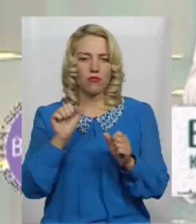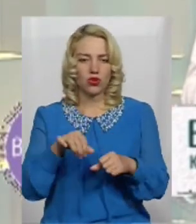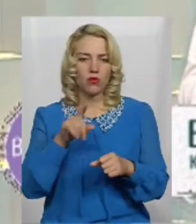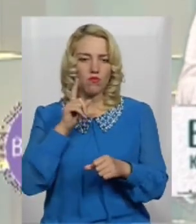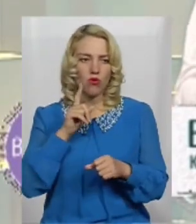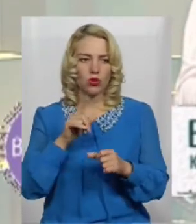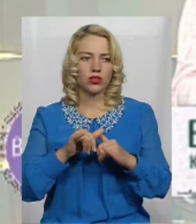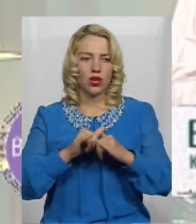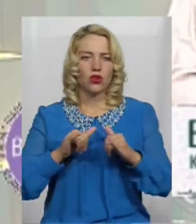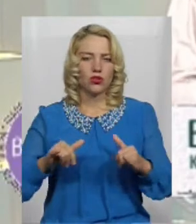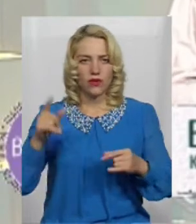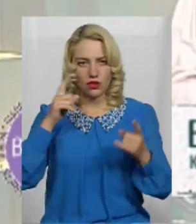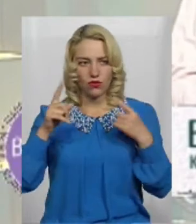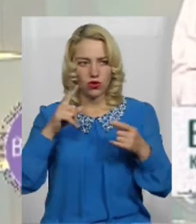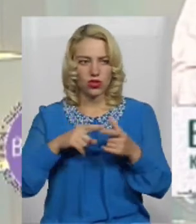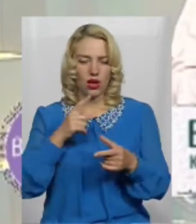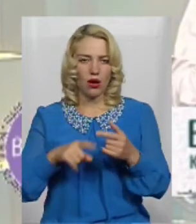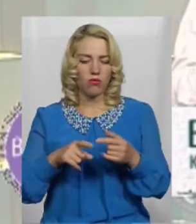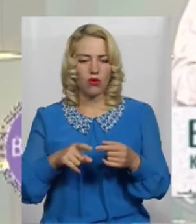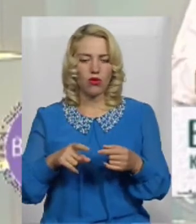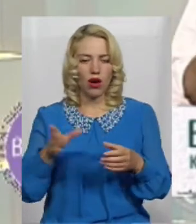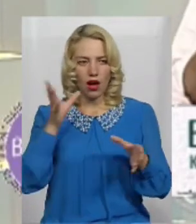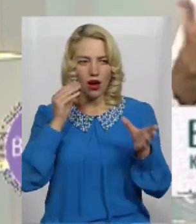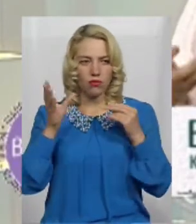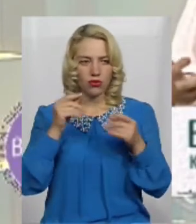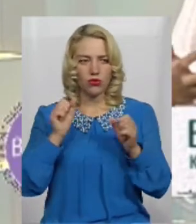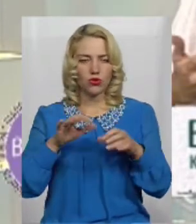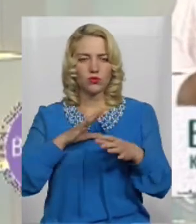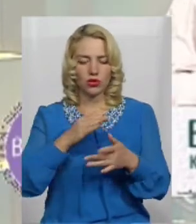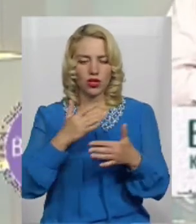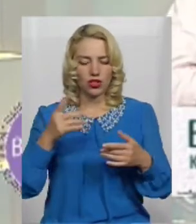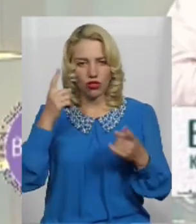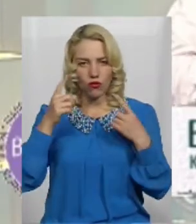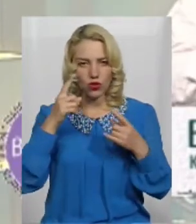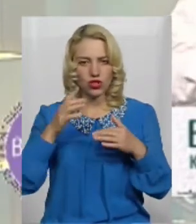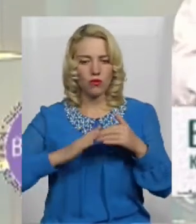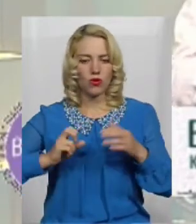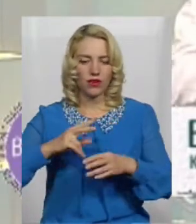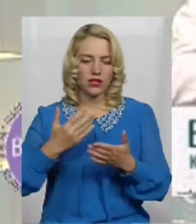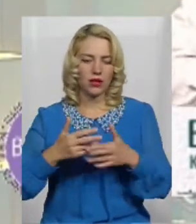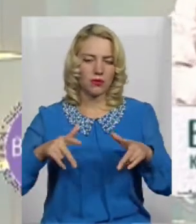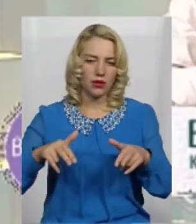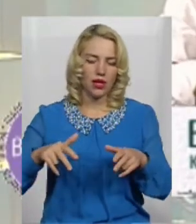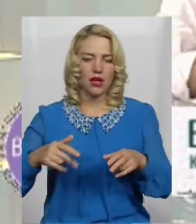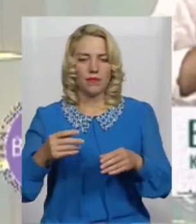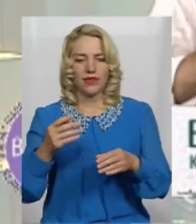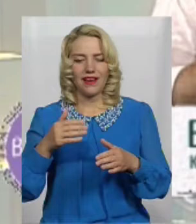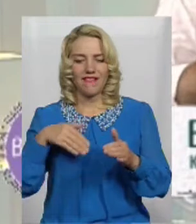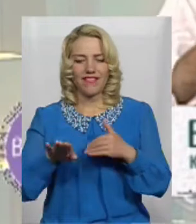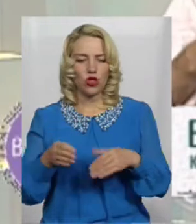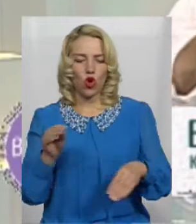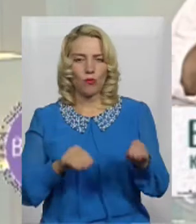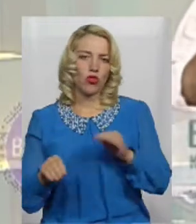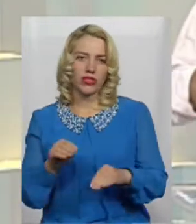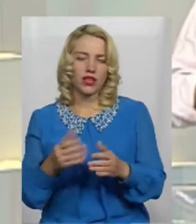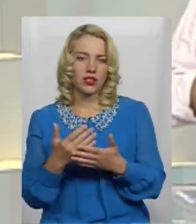молодь розвиватися творчо або опановувати, ну, це можуть бути різні творчі професії, там, танцювальна, відеомонтаж. Власне,